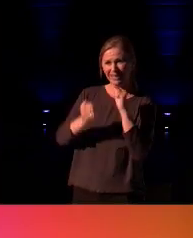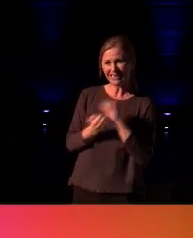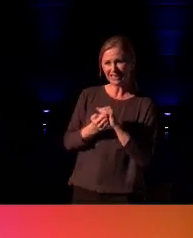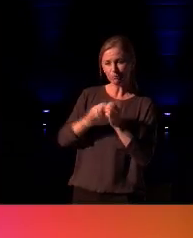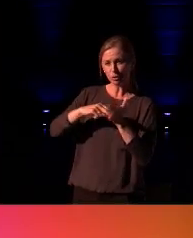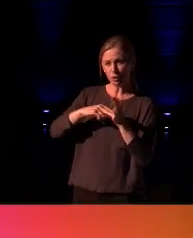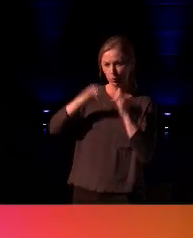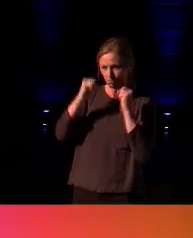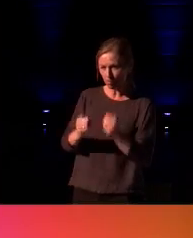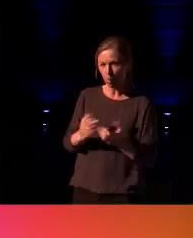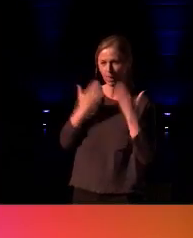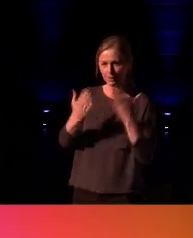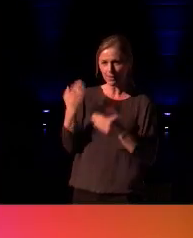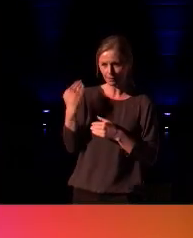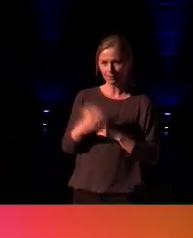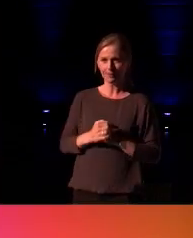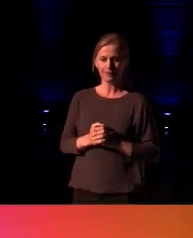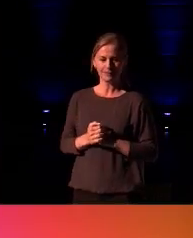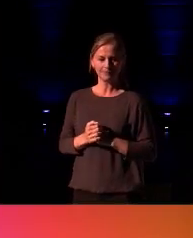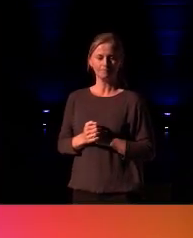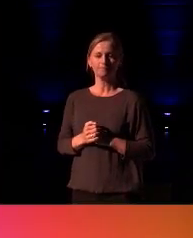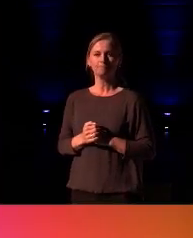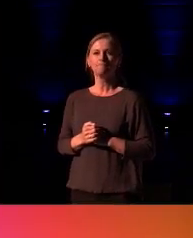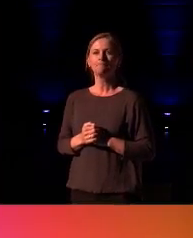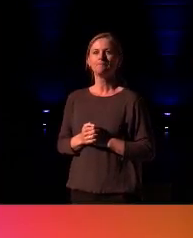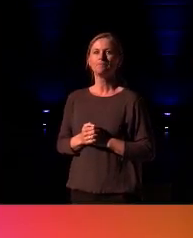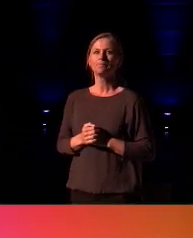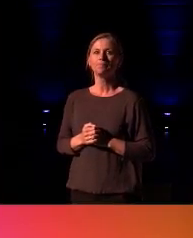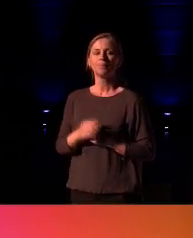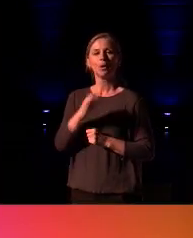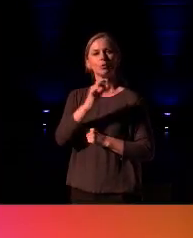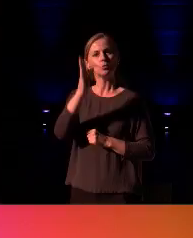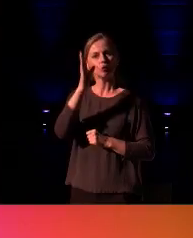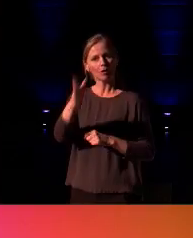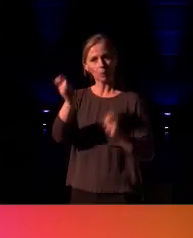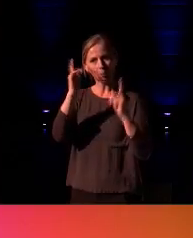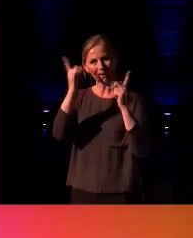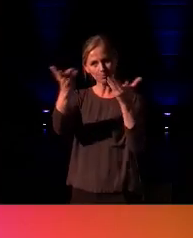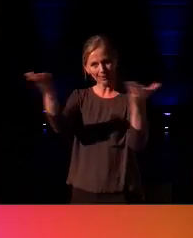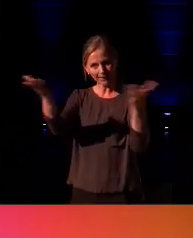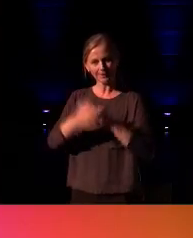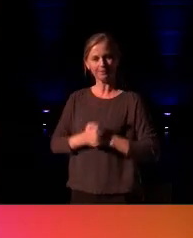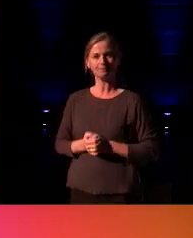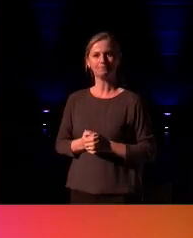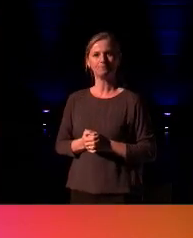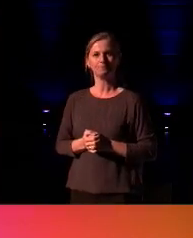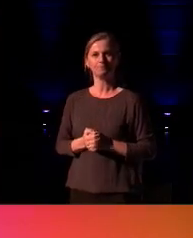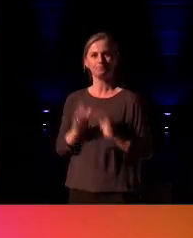posisjoner lese. Og tusen takk for oppmerksomheten.